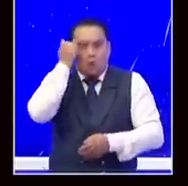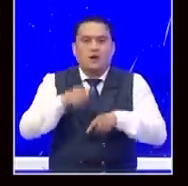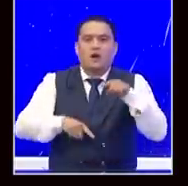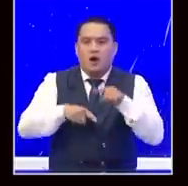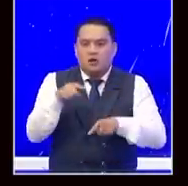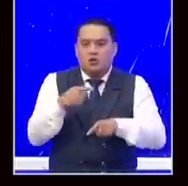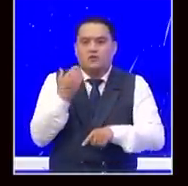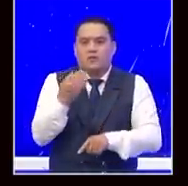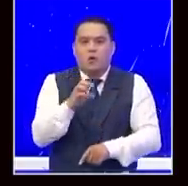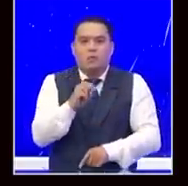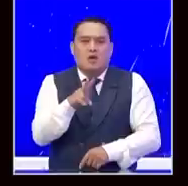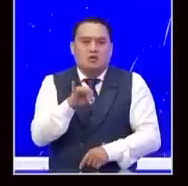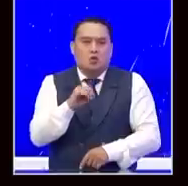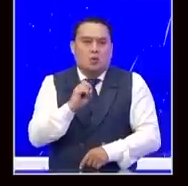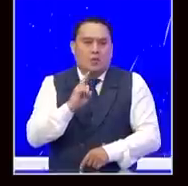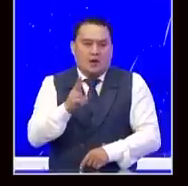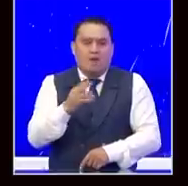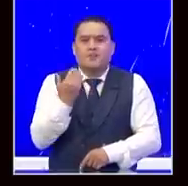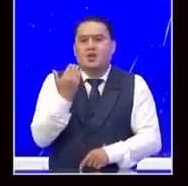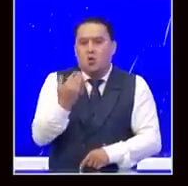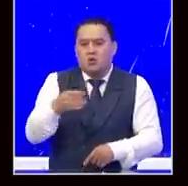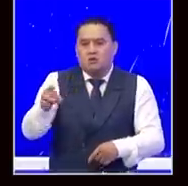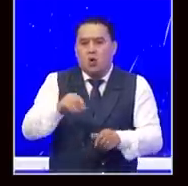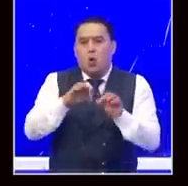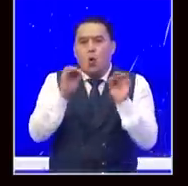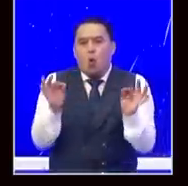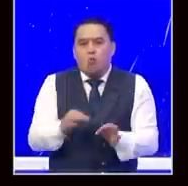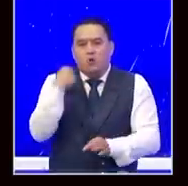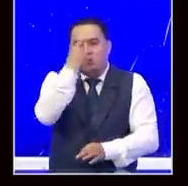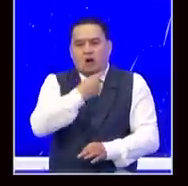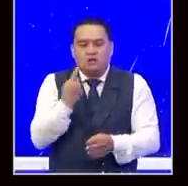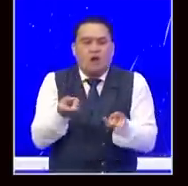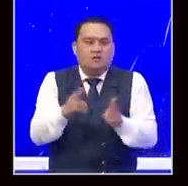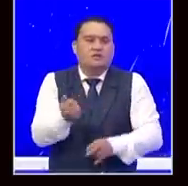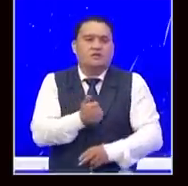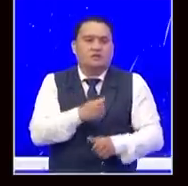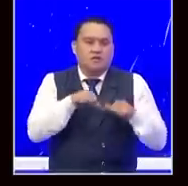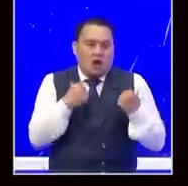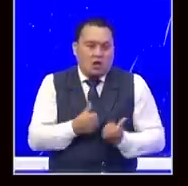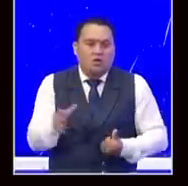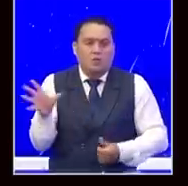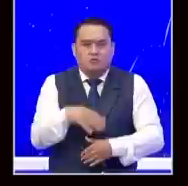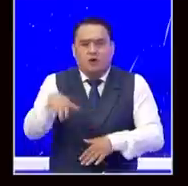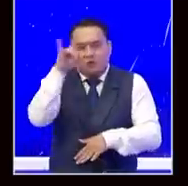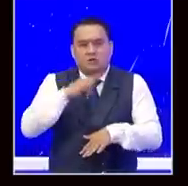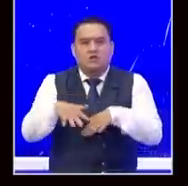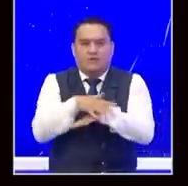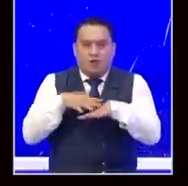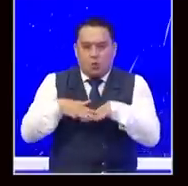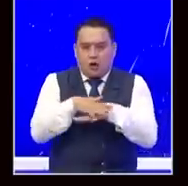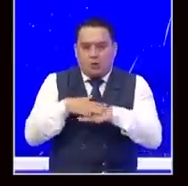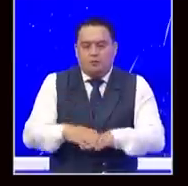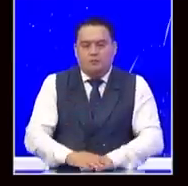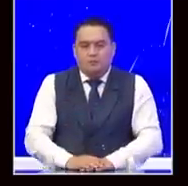родные, близкие и коллеги Бейсена Куранбека. Его светлый образ навсегда останется в сердцах большинства казахстанцев.